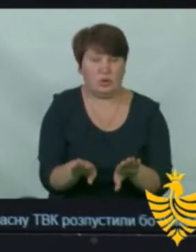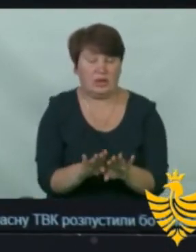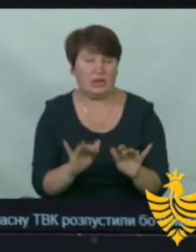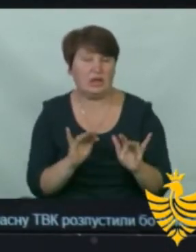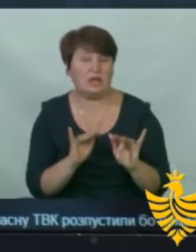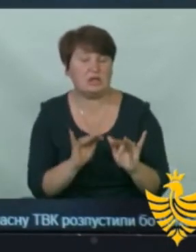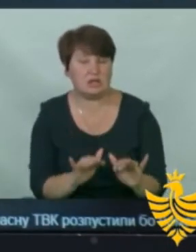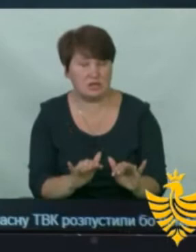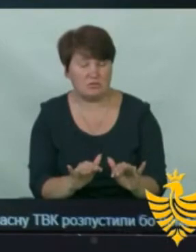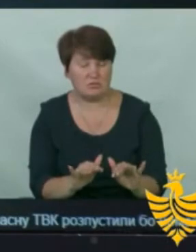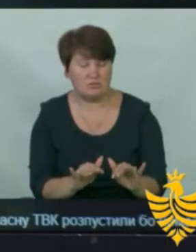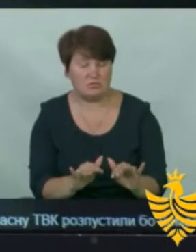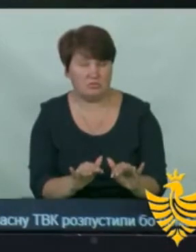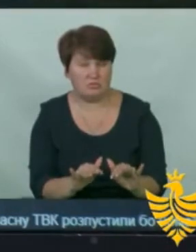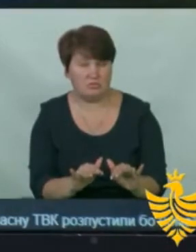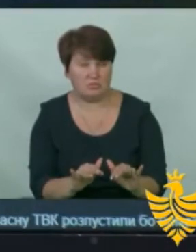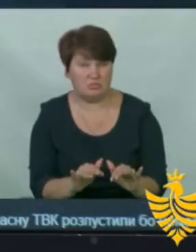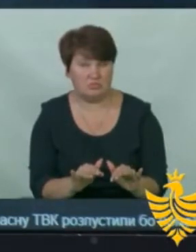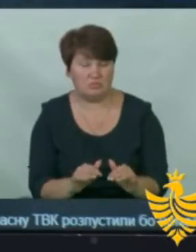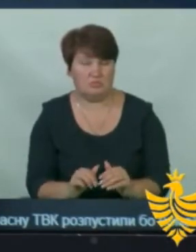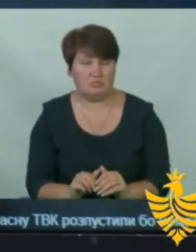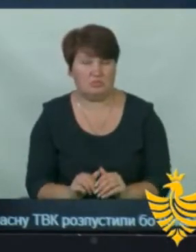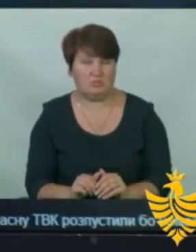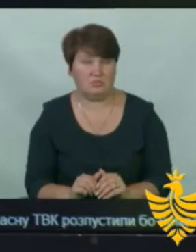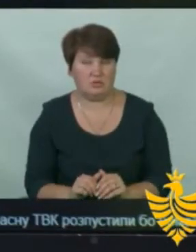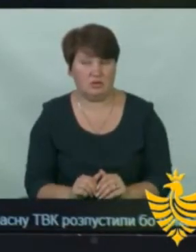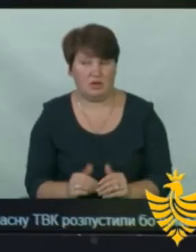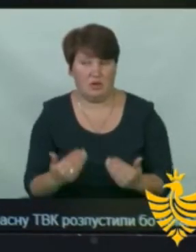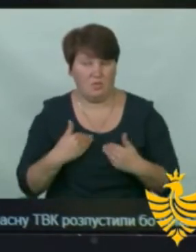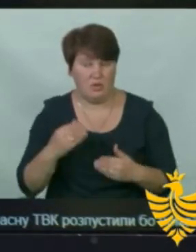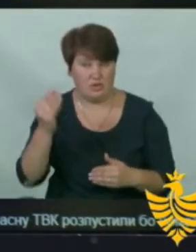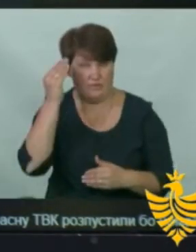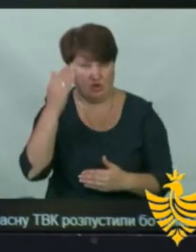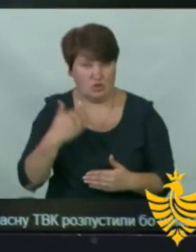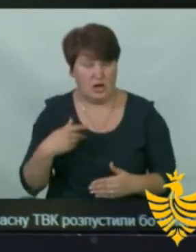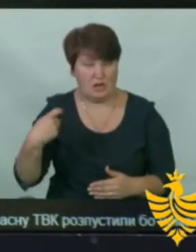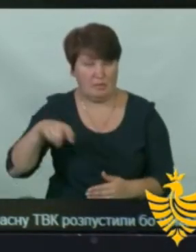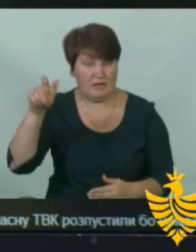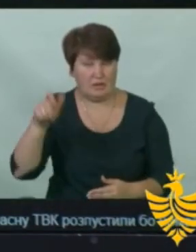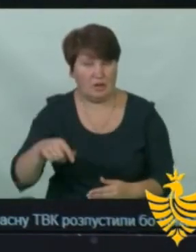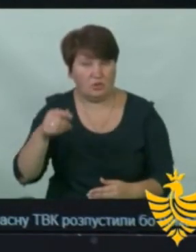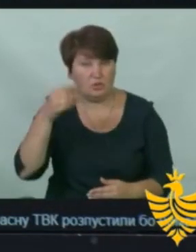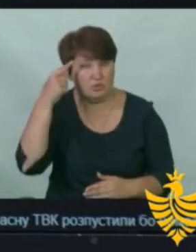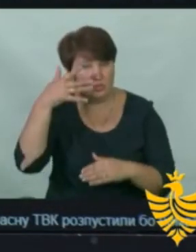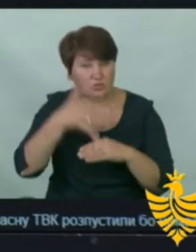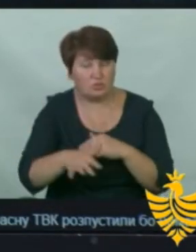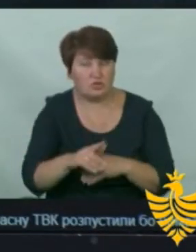якихось маніпуляцій цинічних, гри. Мені таке враження, що наш президент не усвідомив, що він